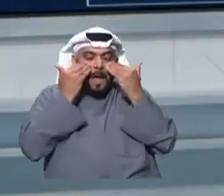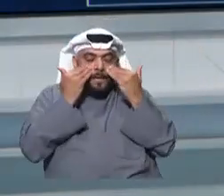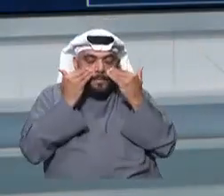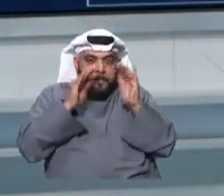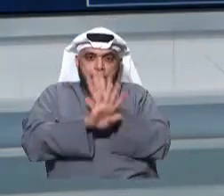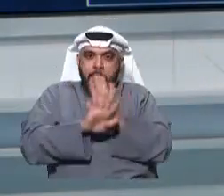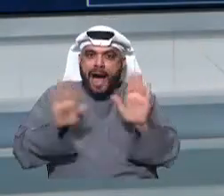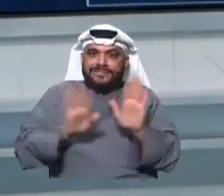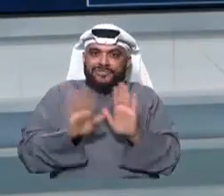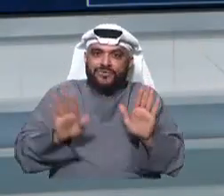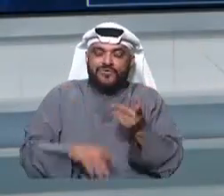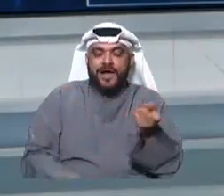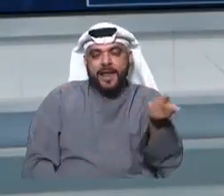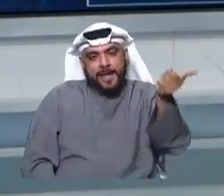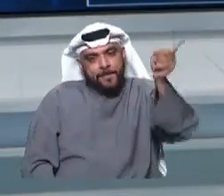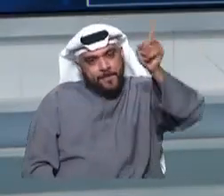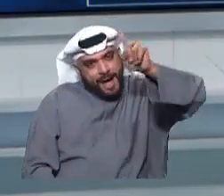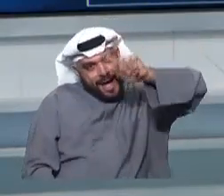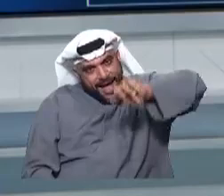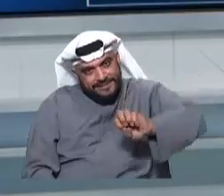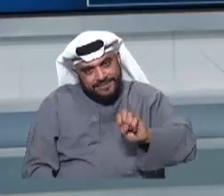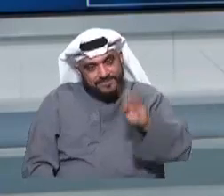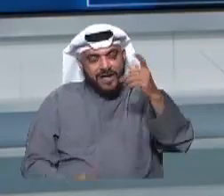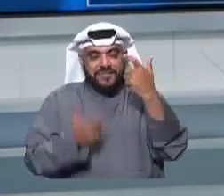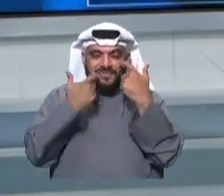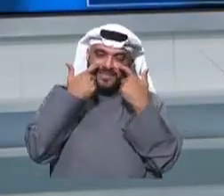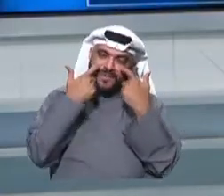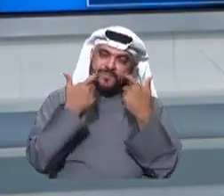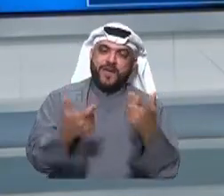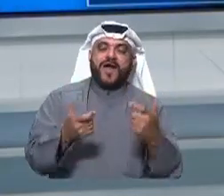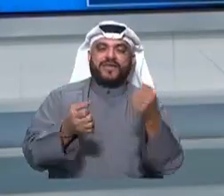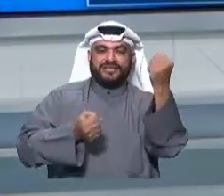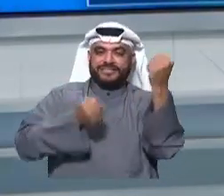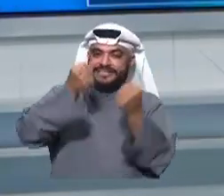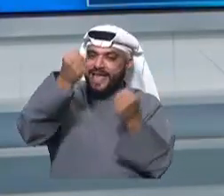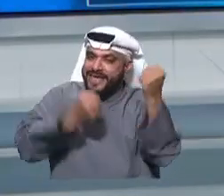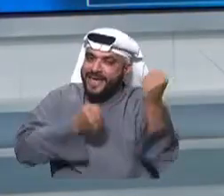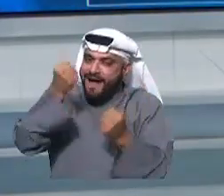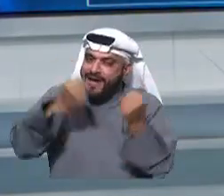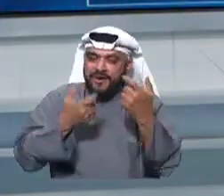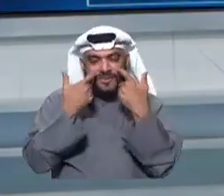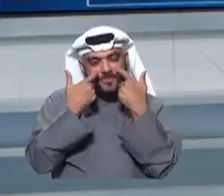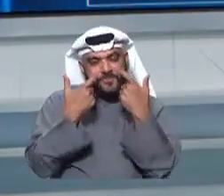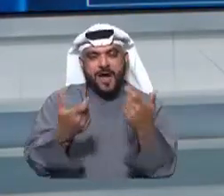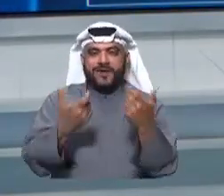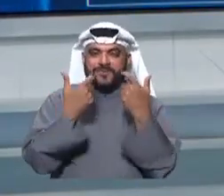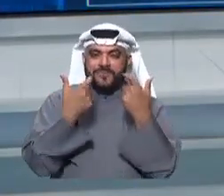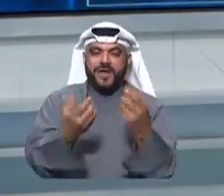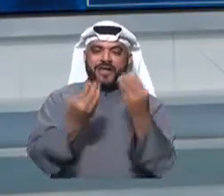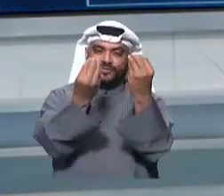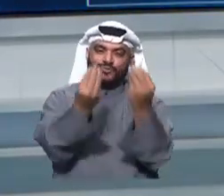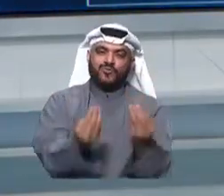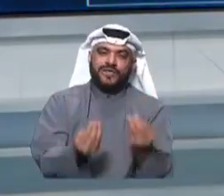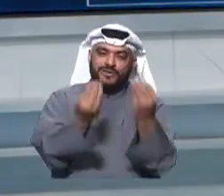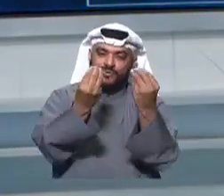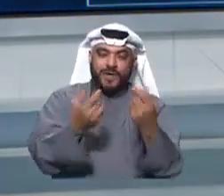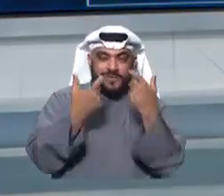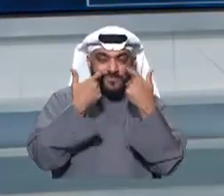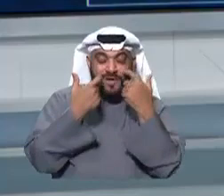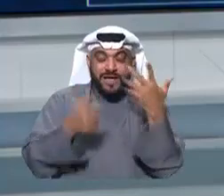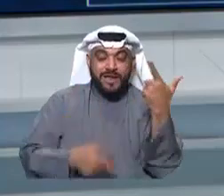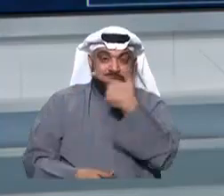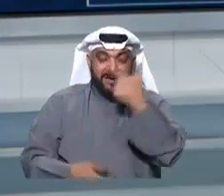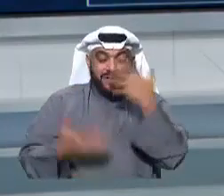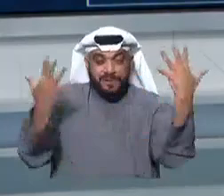حتى نهار يوم الغد، لذلك مرتادين الطرق السريعة خارج المدينة حطوا بالكم أثناء القيادة في ظل هذه الأجواء، خاصة